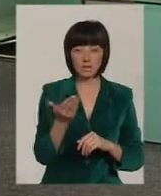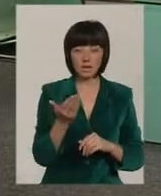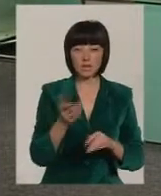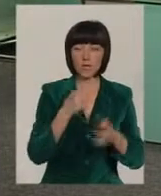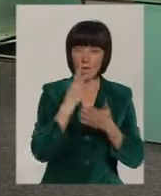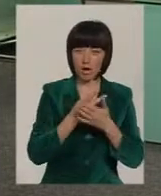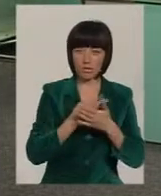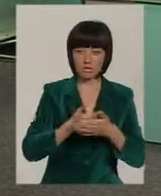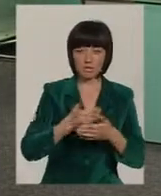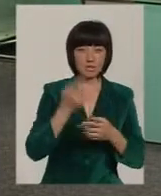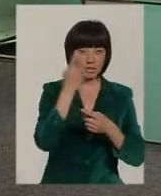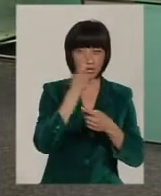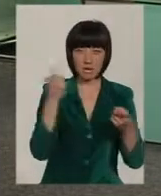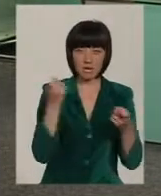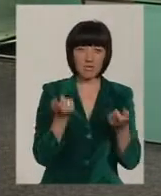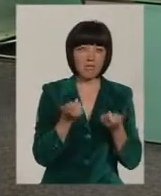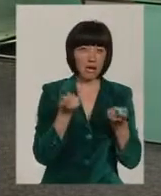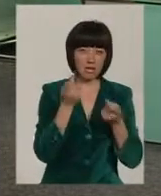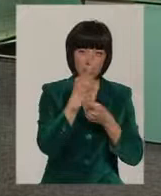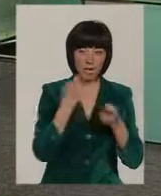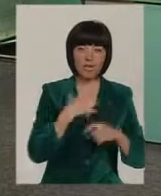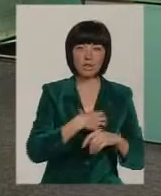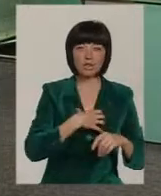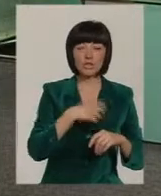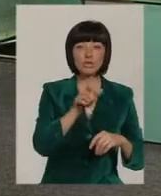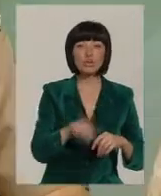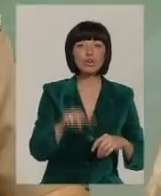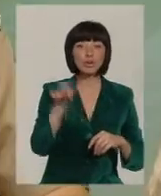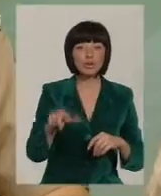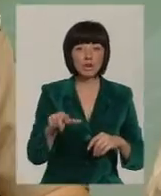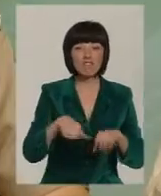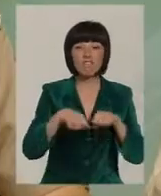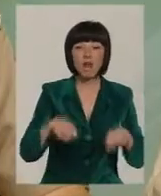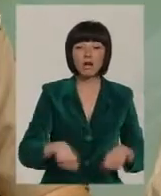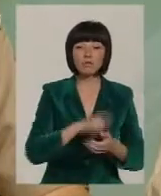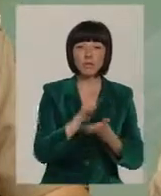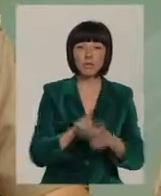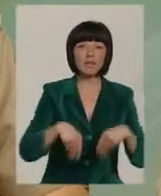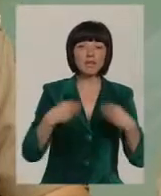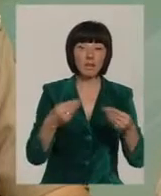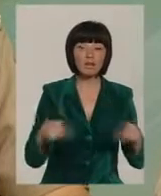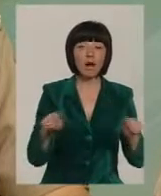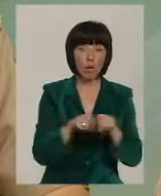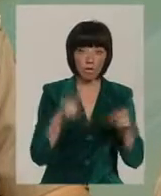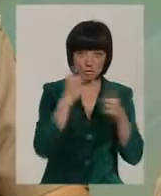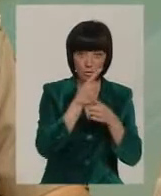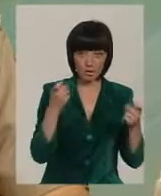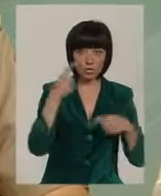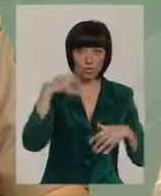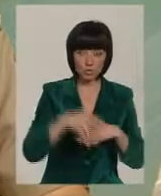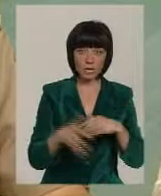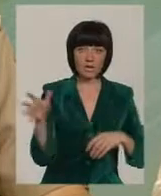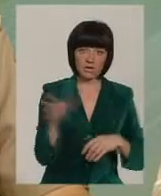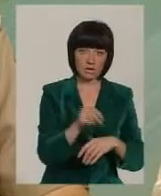інформацію перед ефіром. Вона не інформативна. Тобто для людей влада зобов'язана надавати таку інформацію, яка